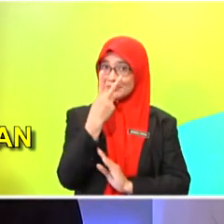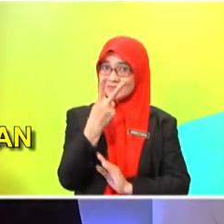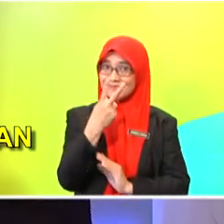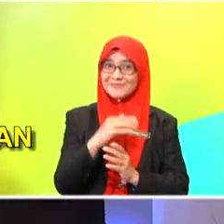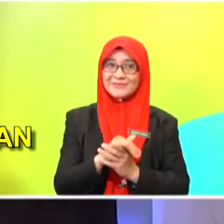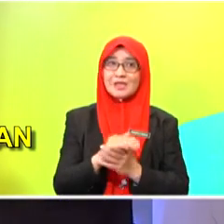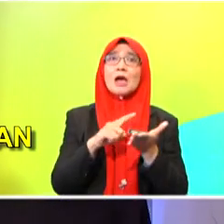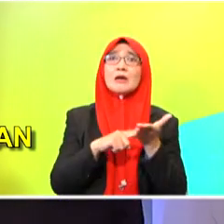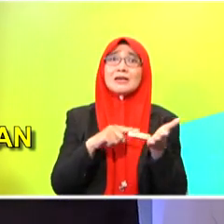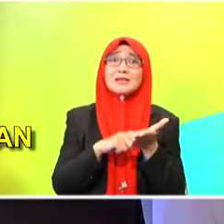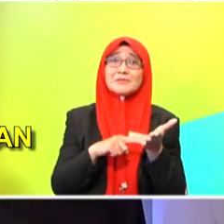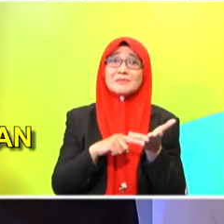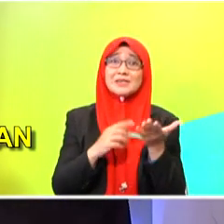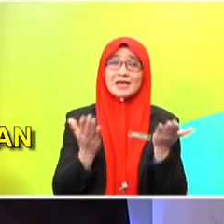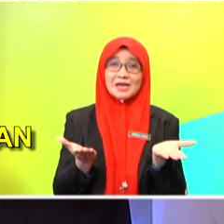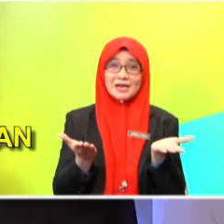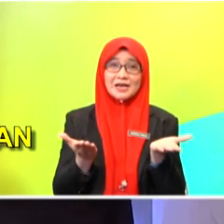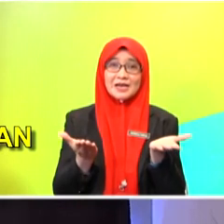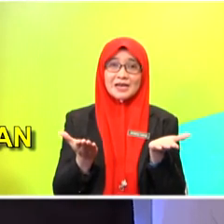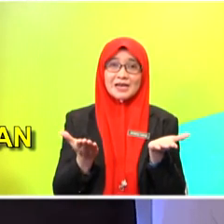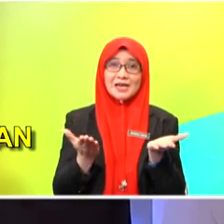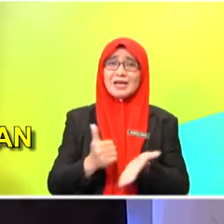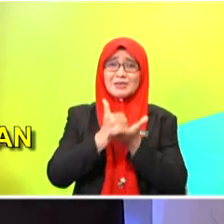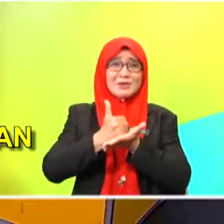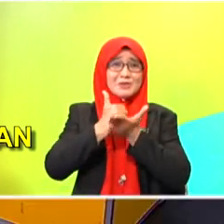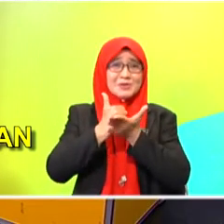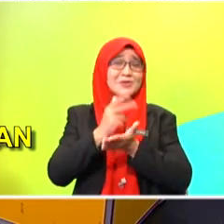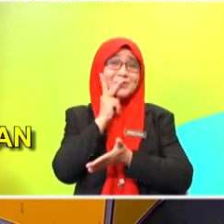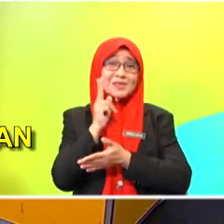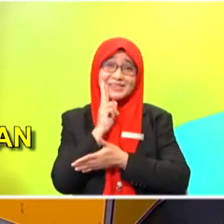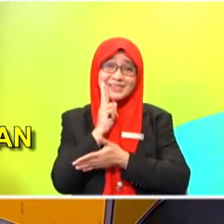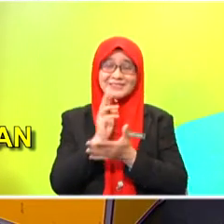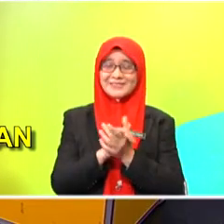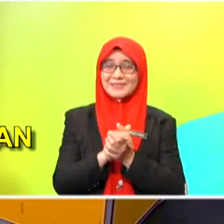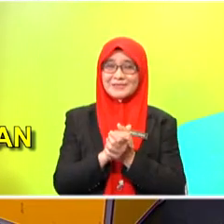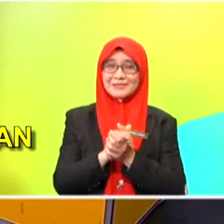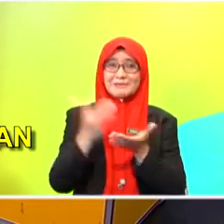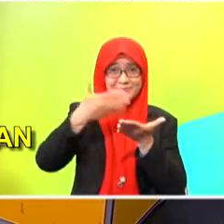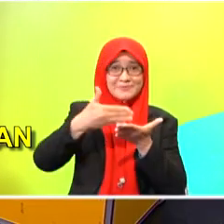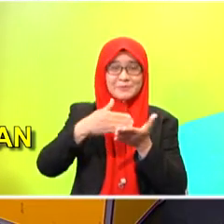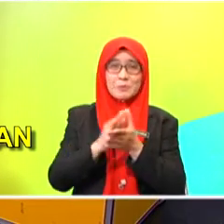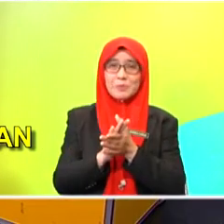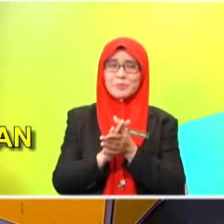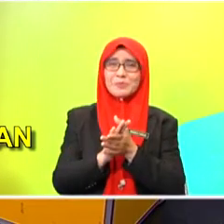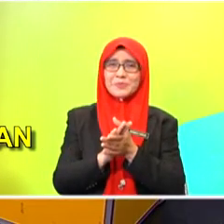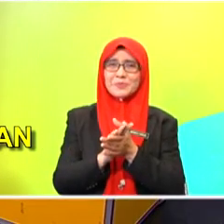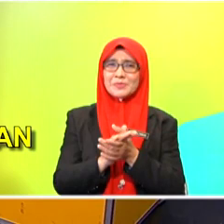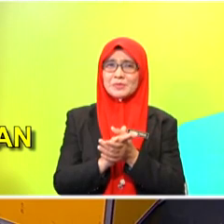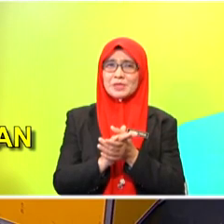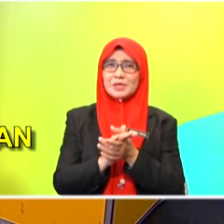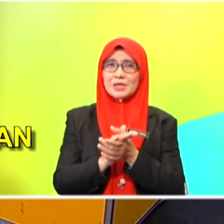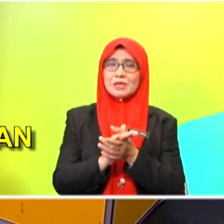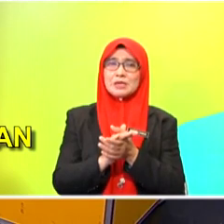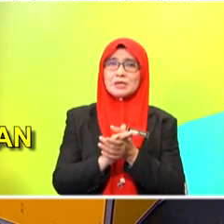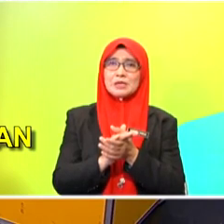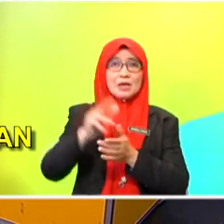Apa itu, cikgu? Murid-murid di rumah tolong Kak Ria. Okey, sikit lagi, cikgu. Okey, saya rasa tu macam kuda,